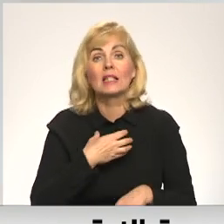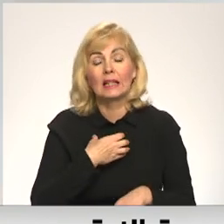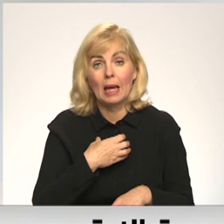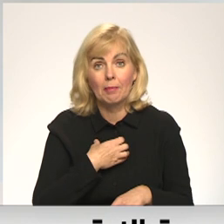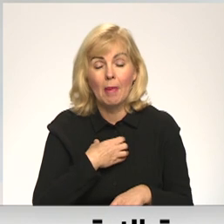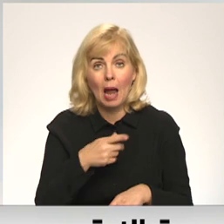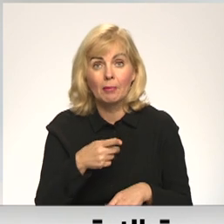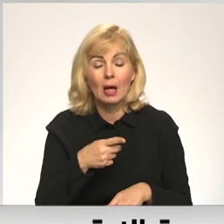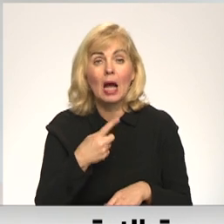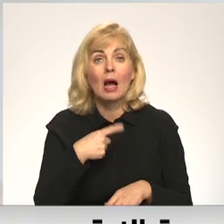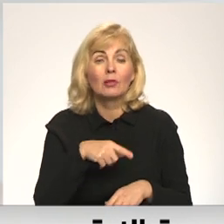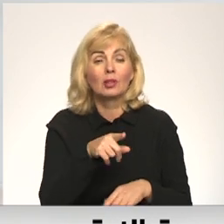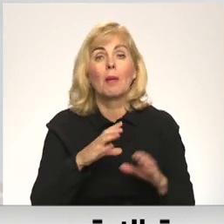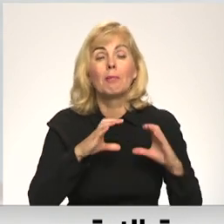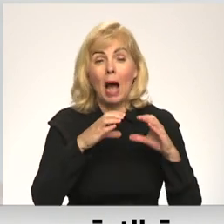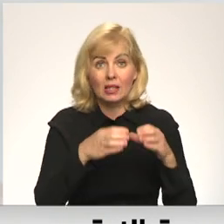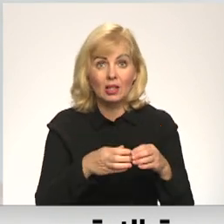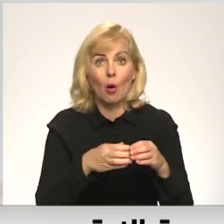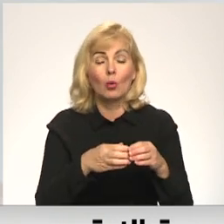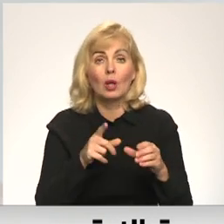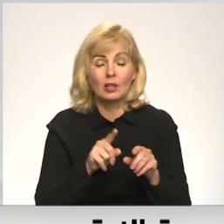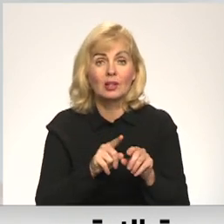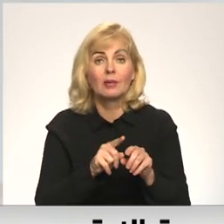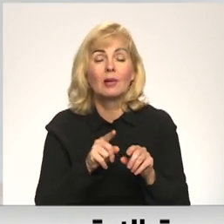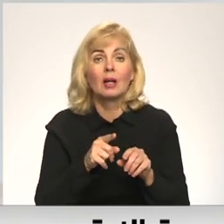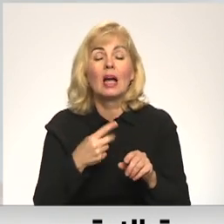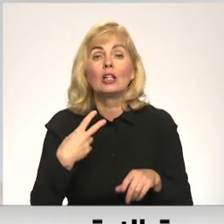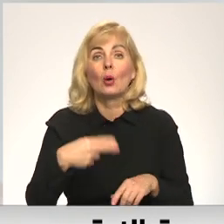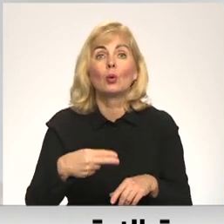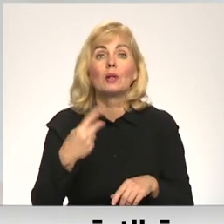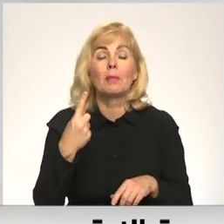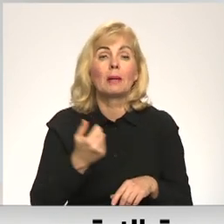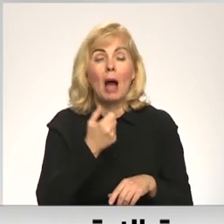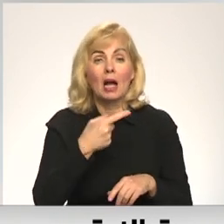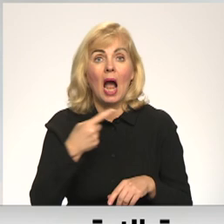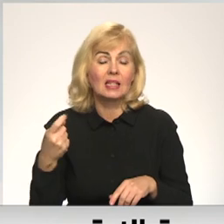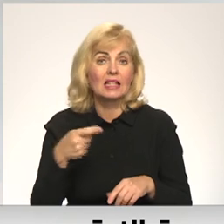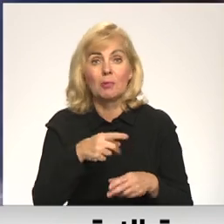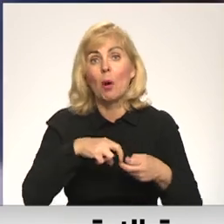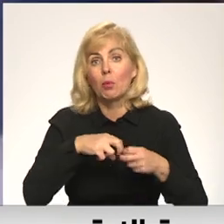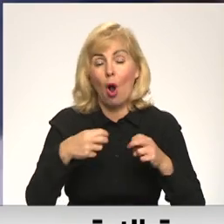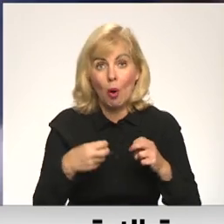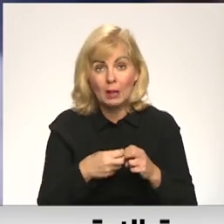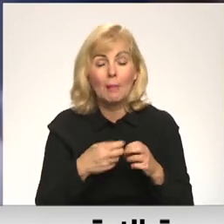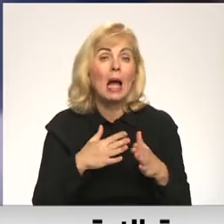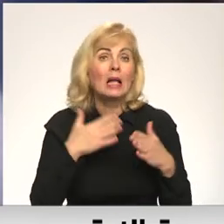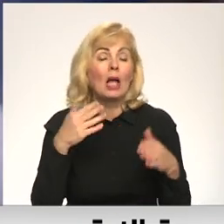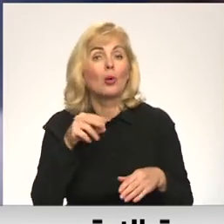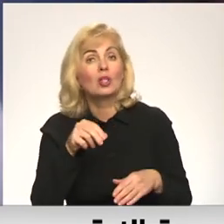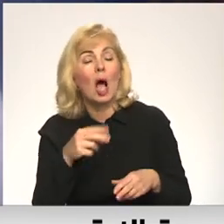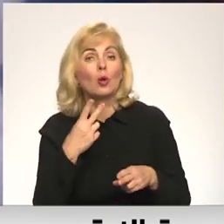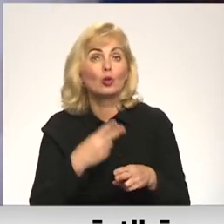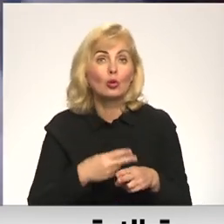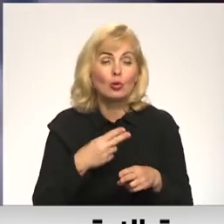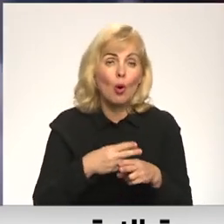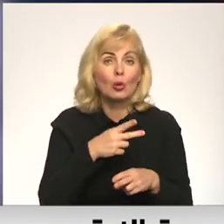no neinfekcijām ir pasaules epidēmija, bet tas ir 21. Gadsimta problēma. Daudz sāls vai cukura